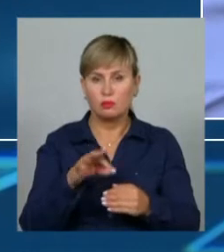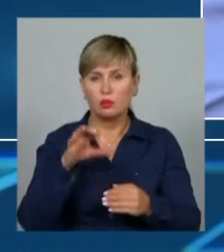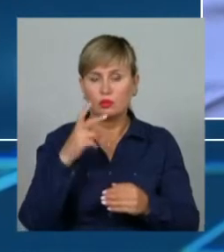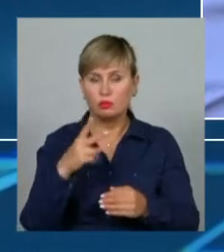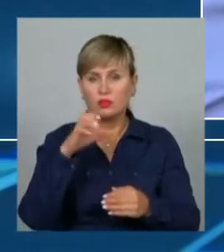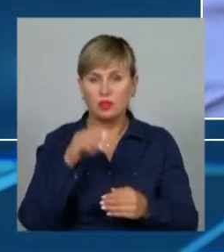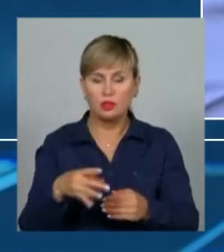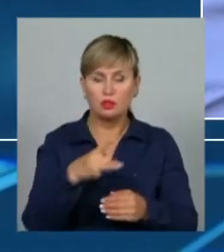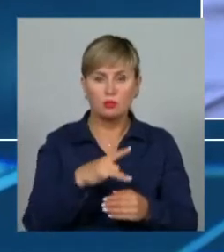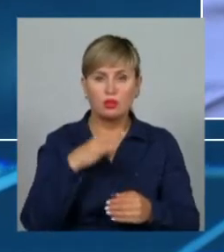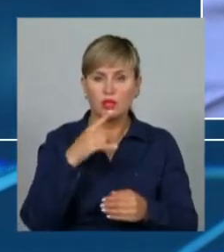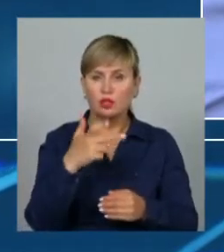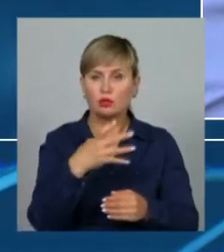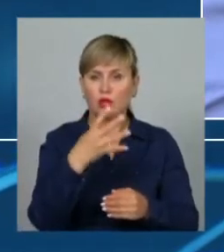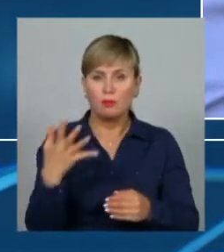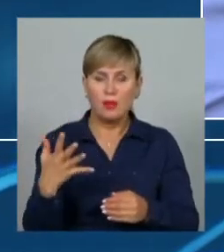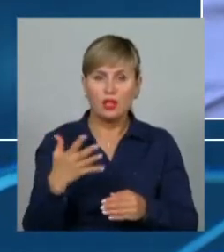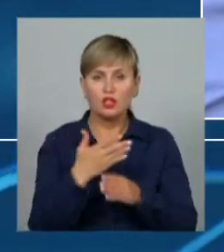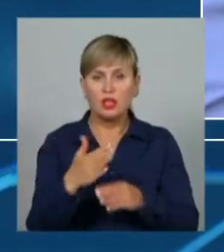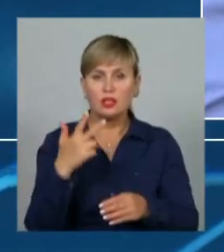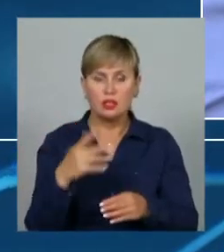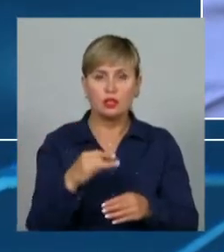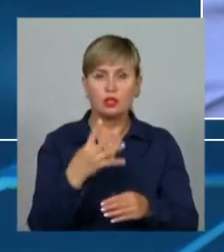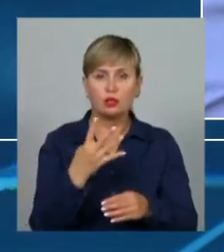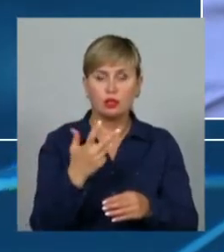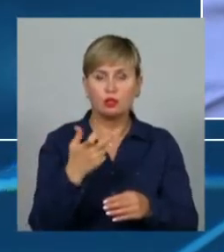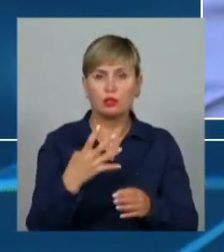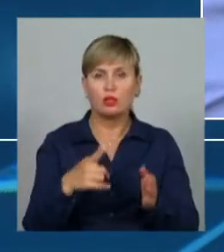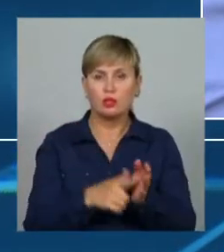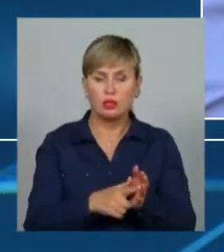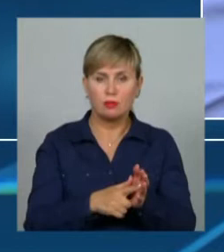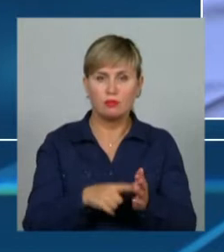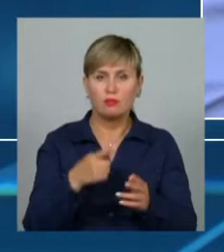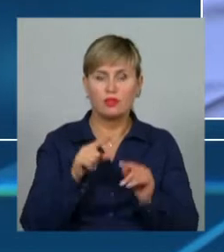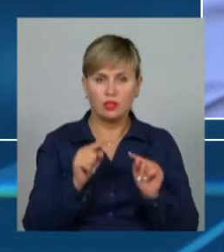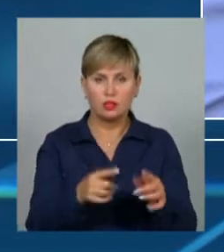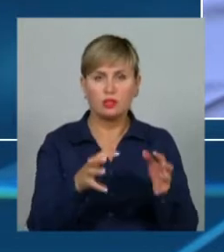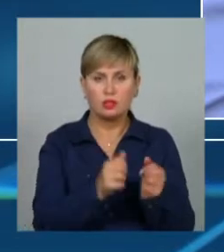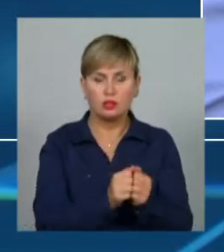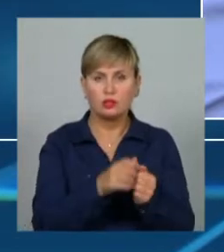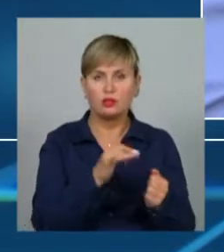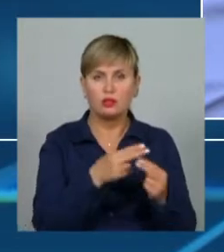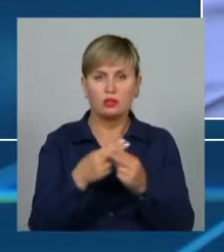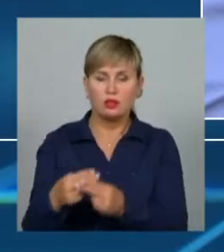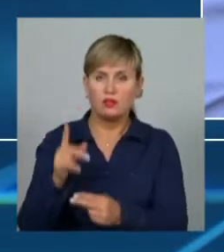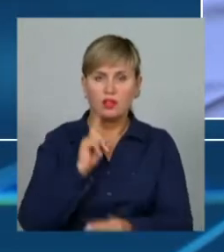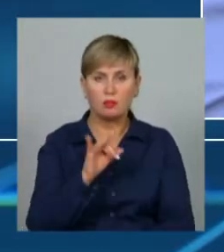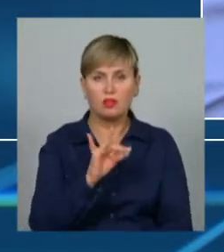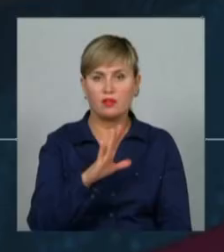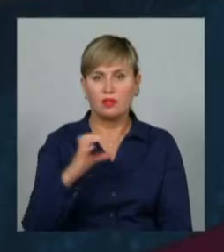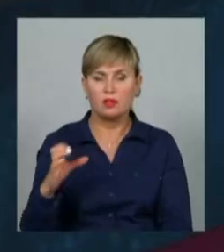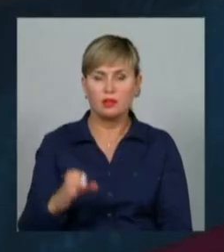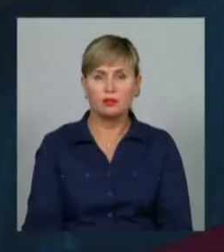Казахстан 345, часть 3 и 347. Подозреваемый задержан и водворен в изолятор временного содержания.